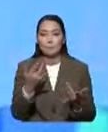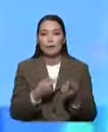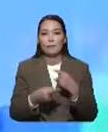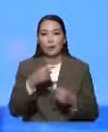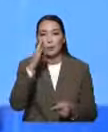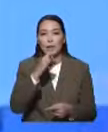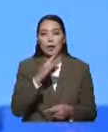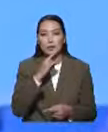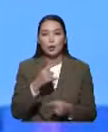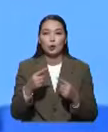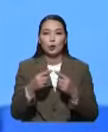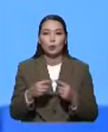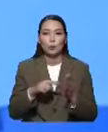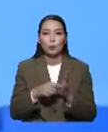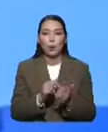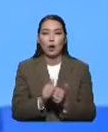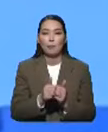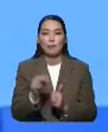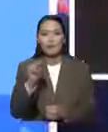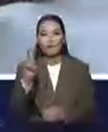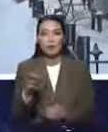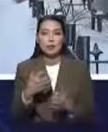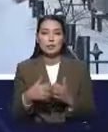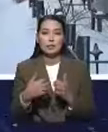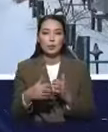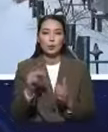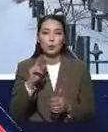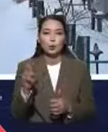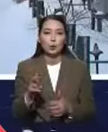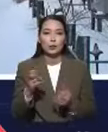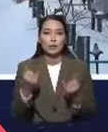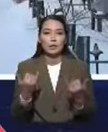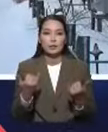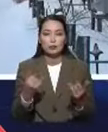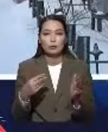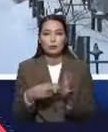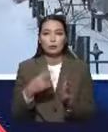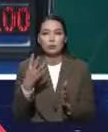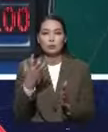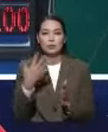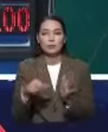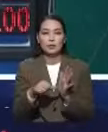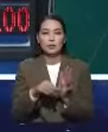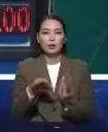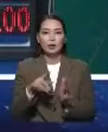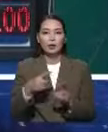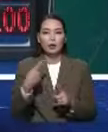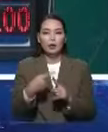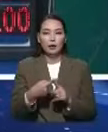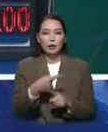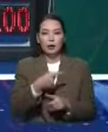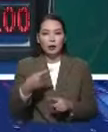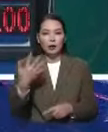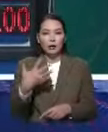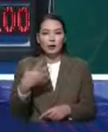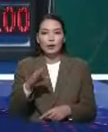Казахстан а точнее в пункты обмена валют средний курс доллара на сегодня составляет 456 тенге плюс